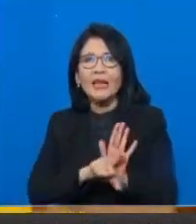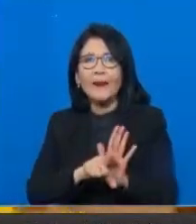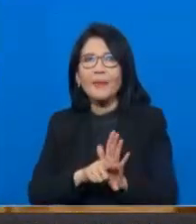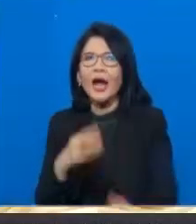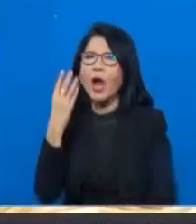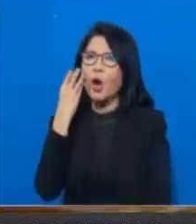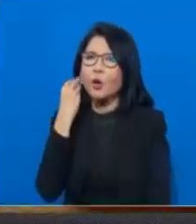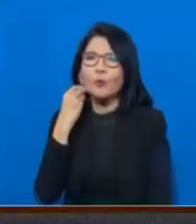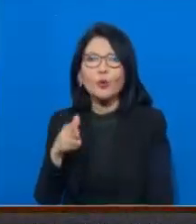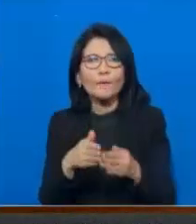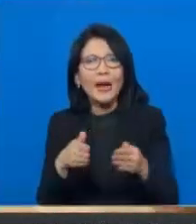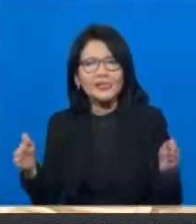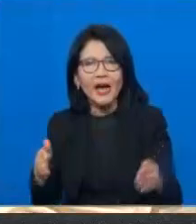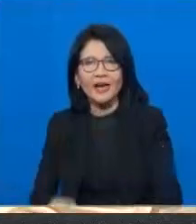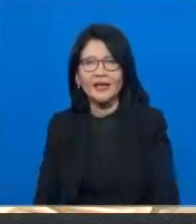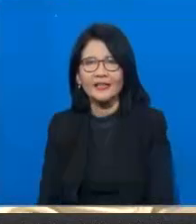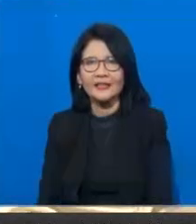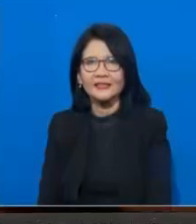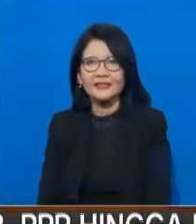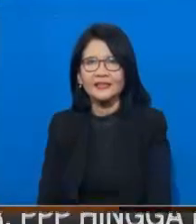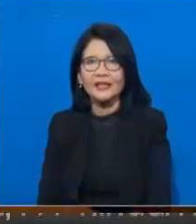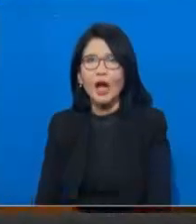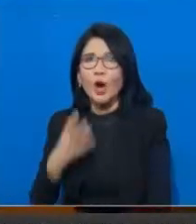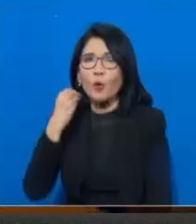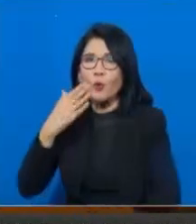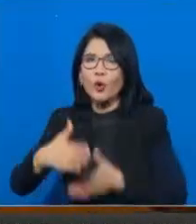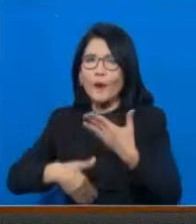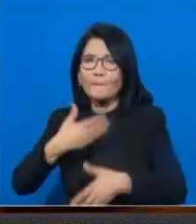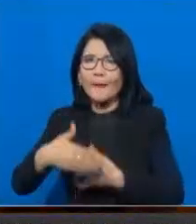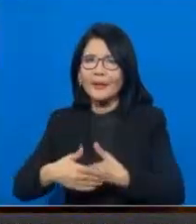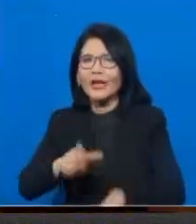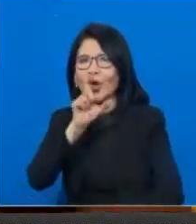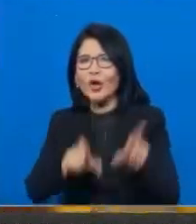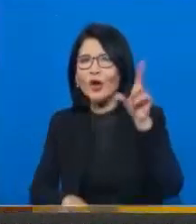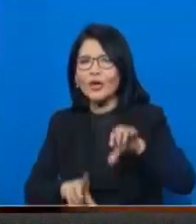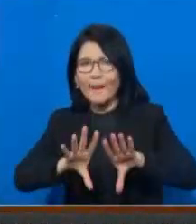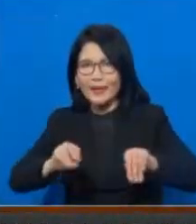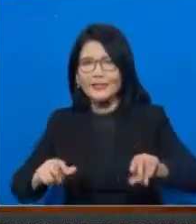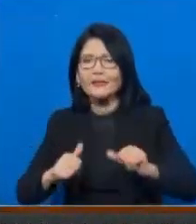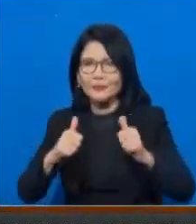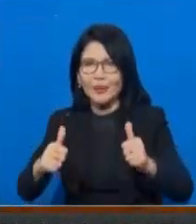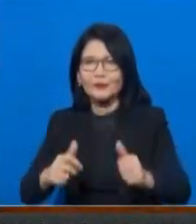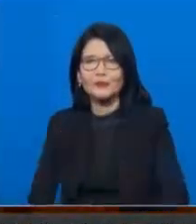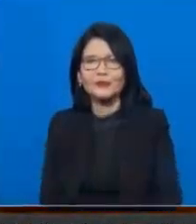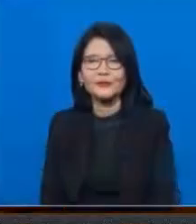menjaga keaslian produknya sepanjang usia pabrik ini beserta orang-orang di dalamnya.